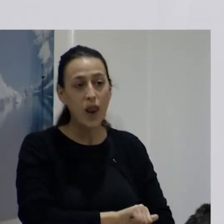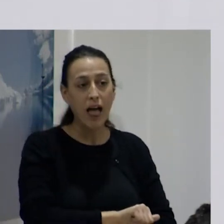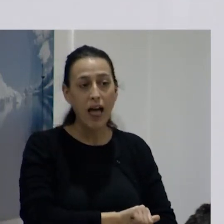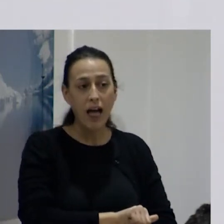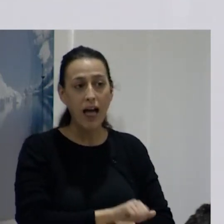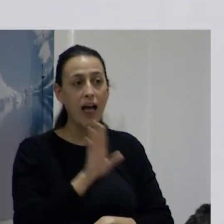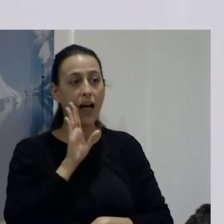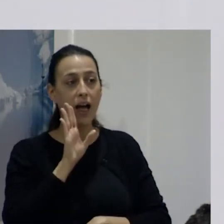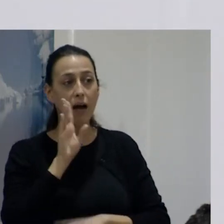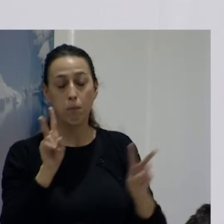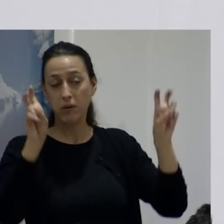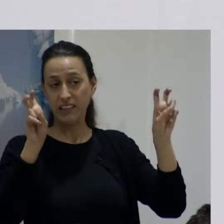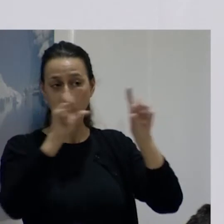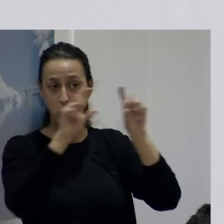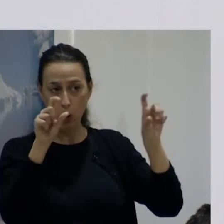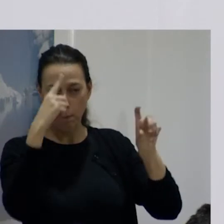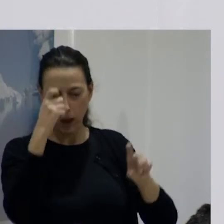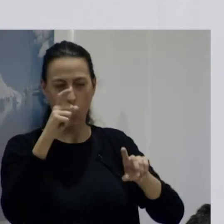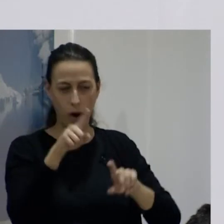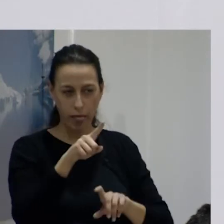que, així m'ho sembla,